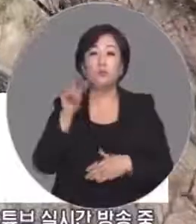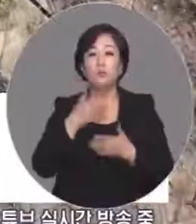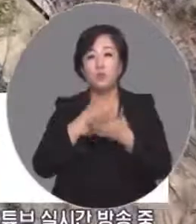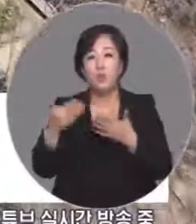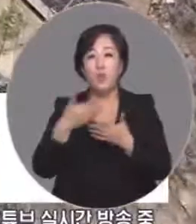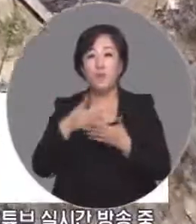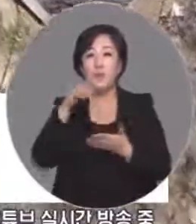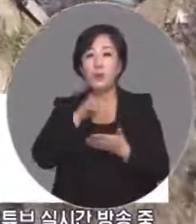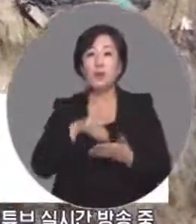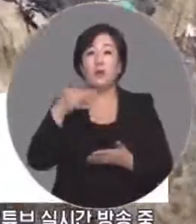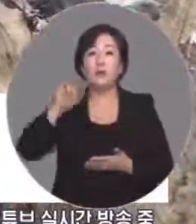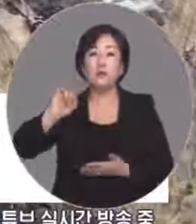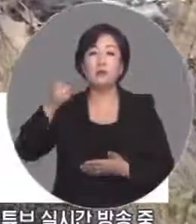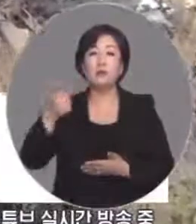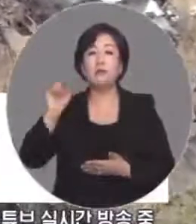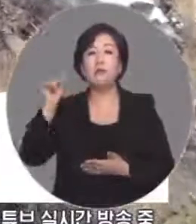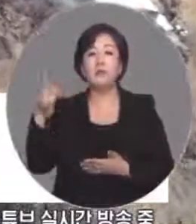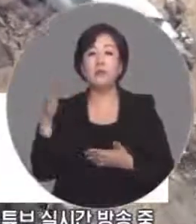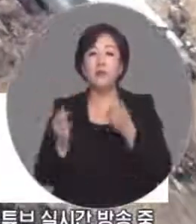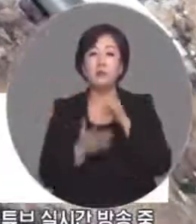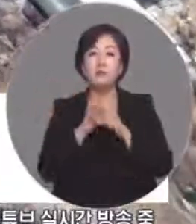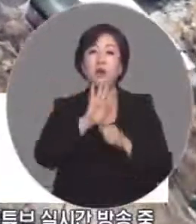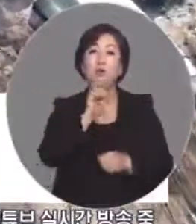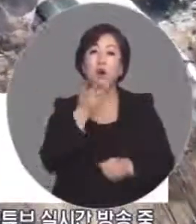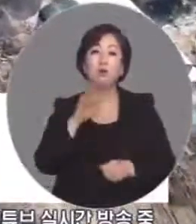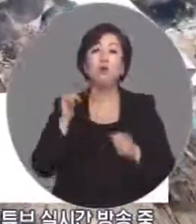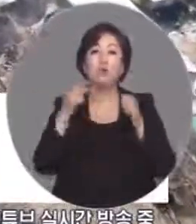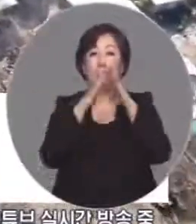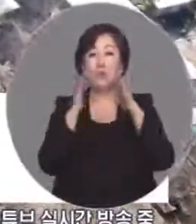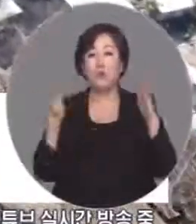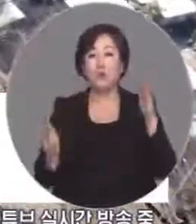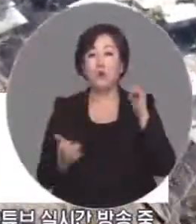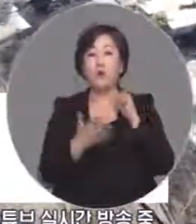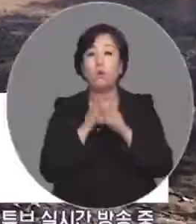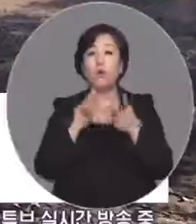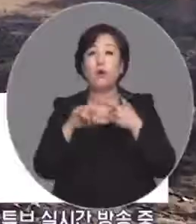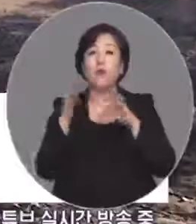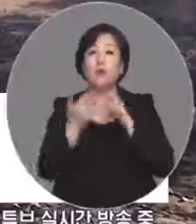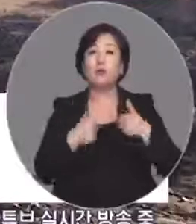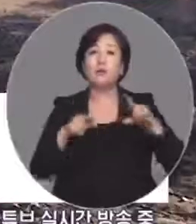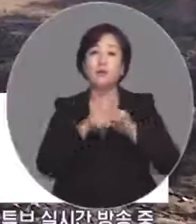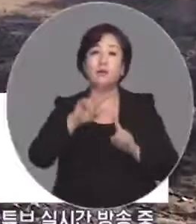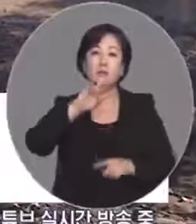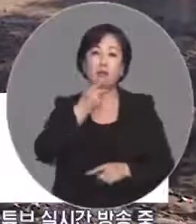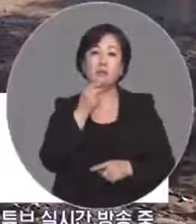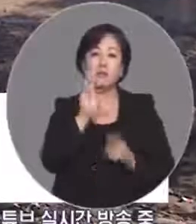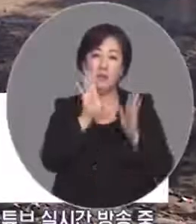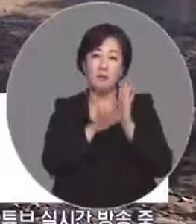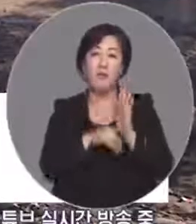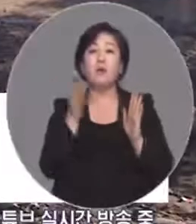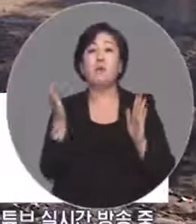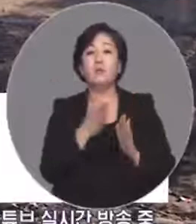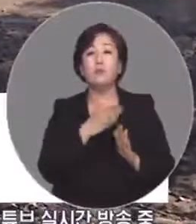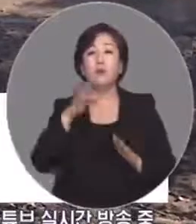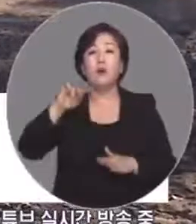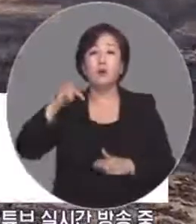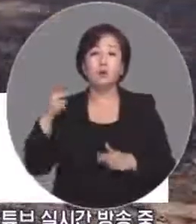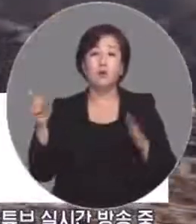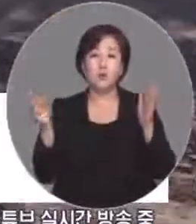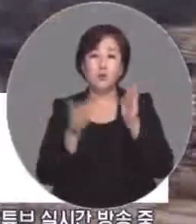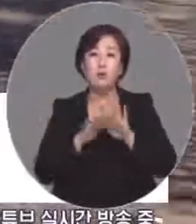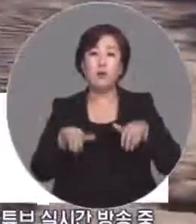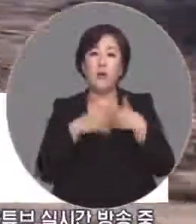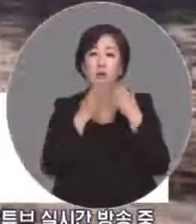암각화와 천전리 각서, 그리고 반구 서원과 집청정 등 선사시대부터 삼국시대를 거쳐 조선시대로